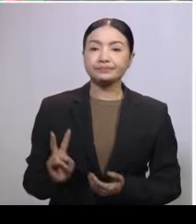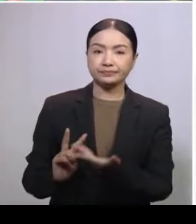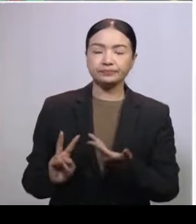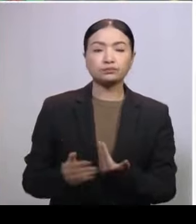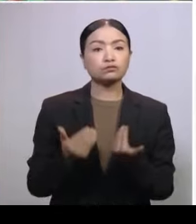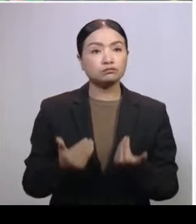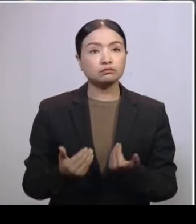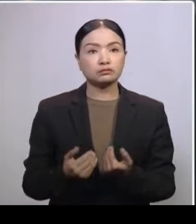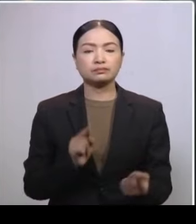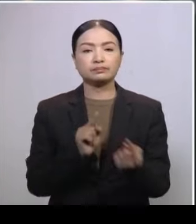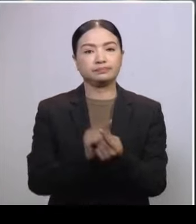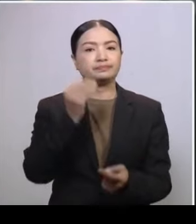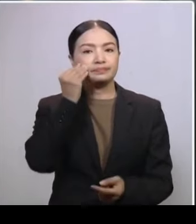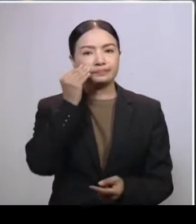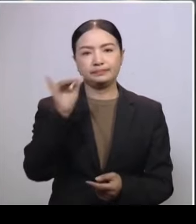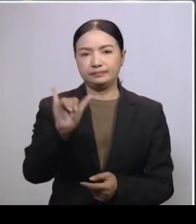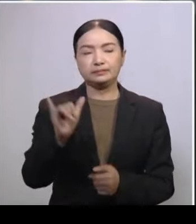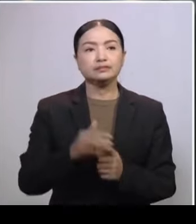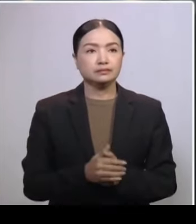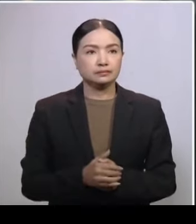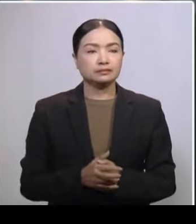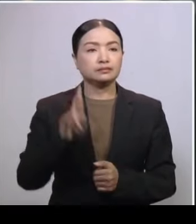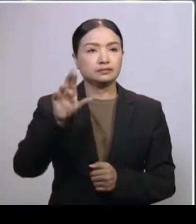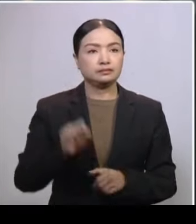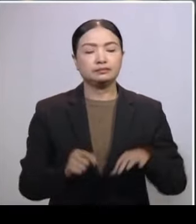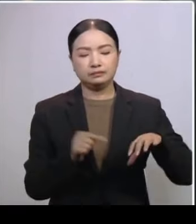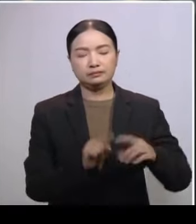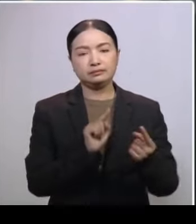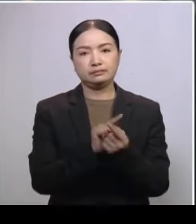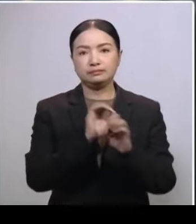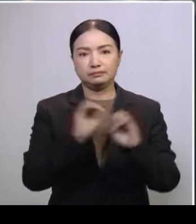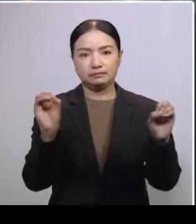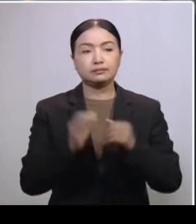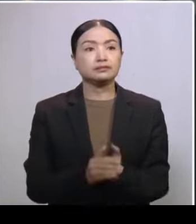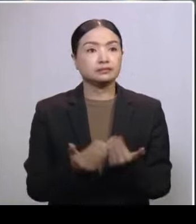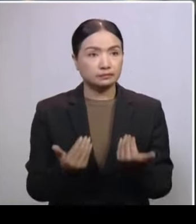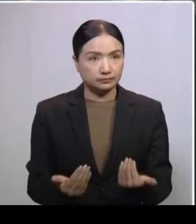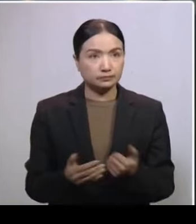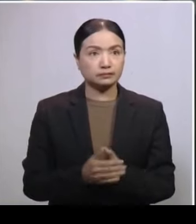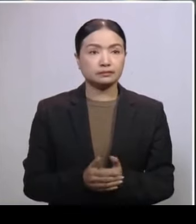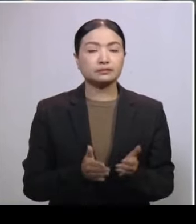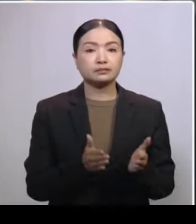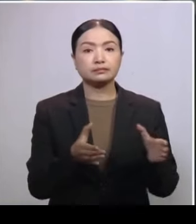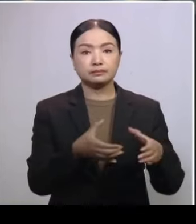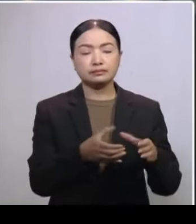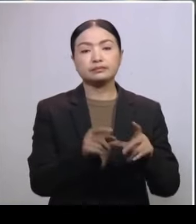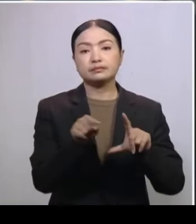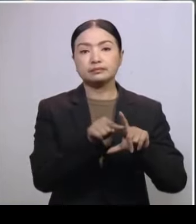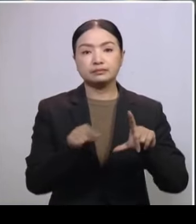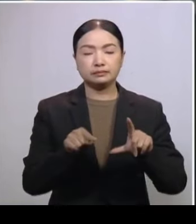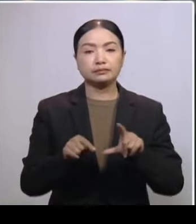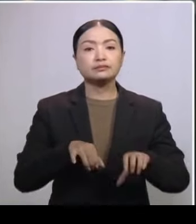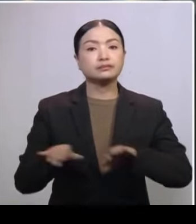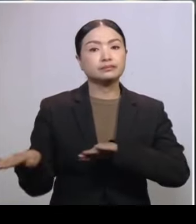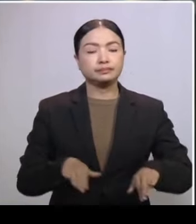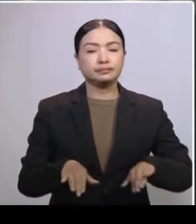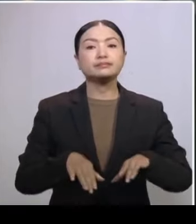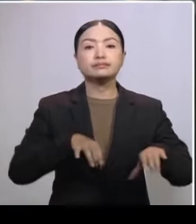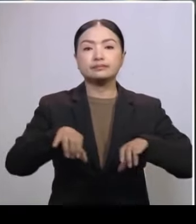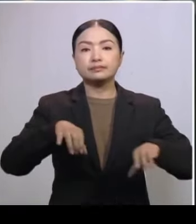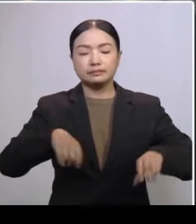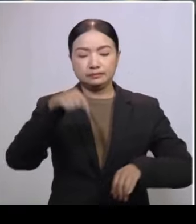วันนี้ยังไม่มีใครเจอคุณพิธาลิ้มเจริญรัตน์ที่รัฐสภาเลยค่ะแต่ว่าวันนี้ค่ะทางด้านของภาคก้าวไกลก็มีการจัดเตรียมสถานที่